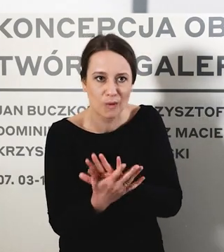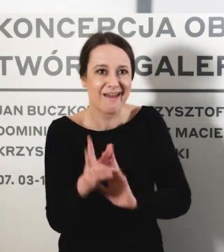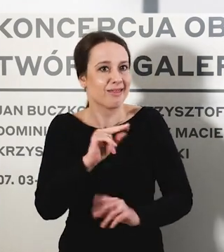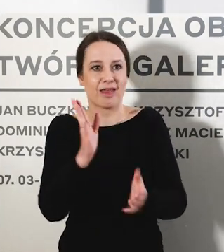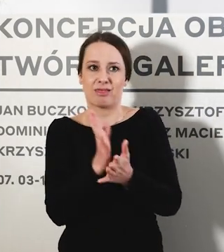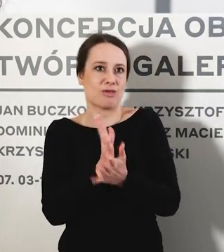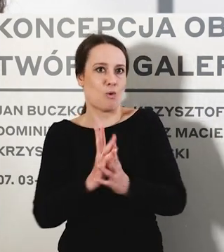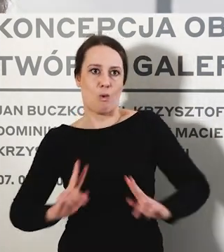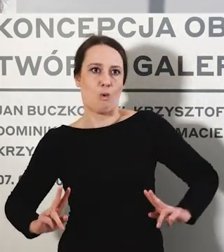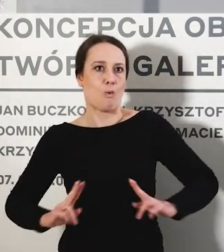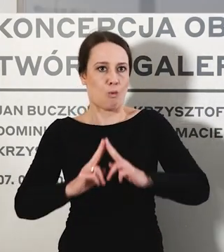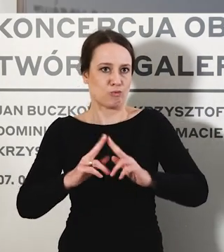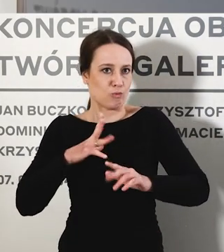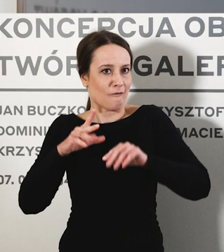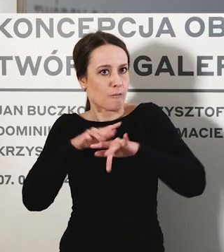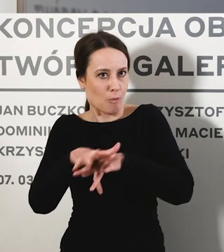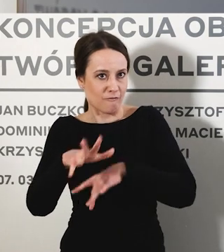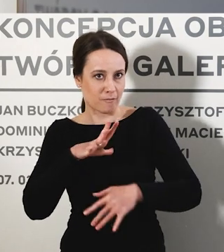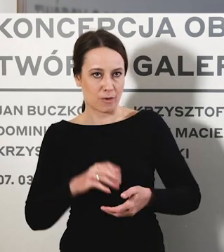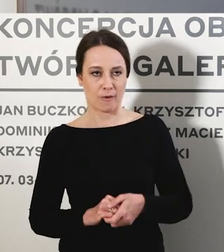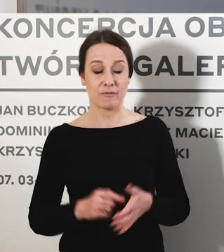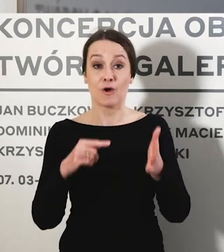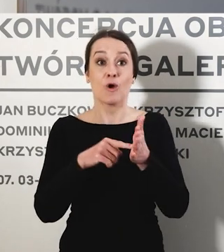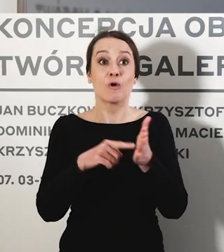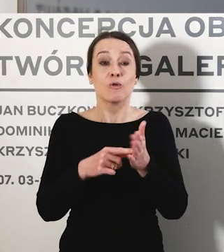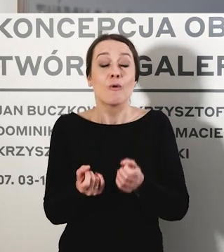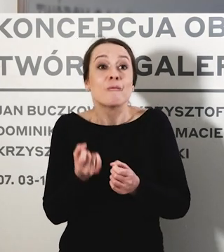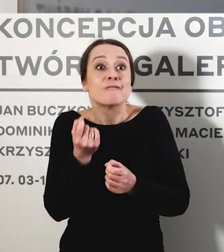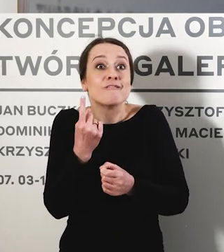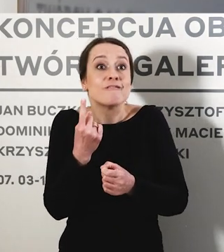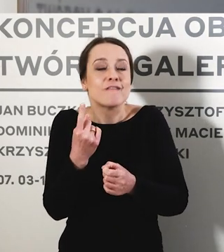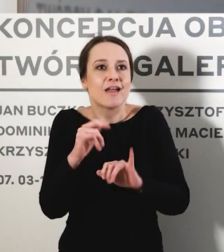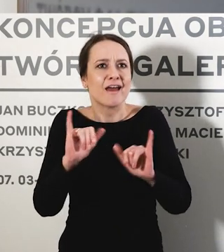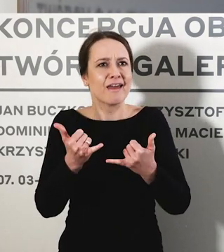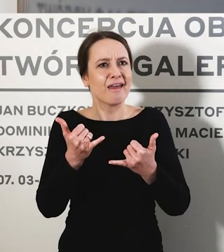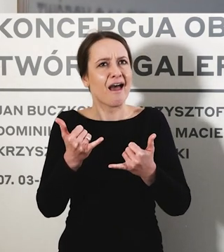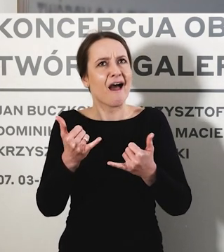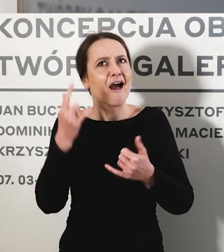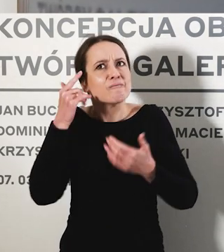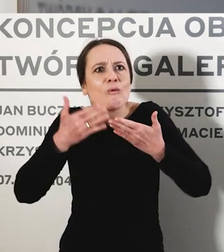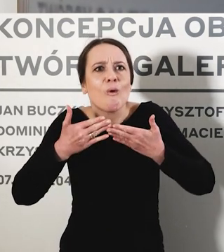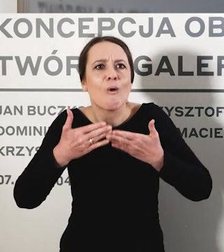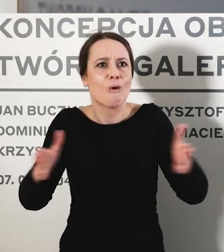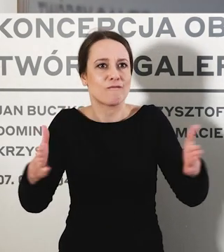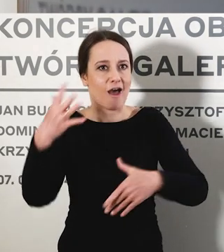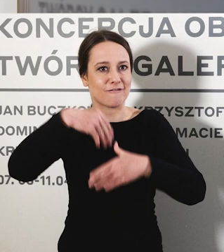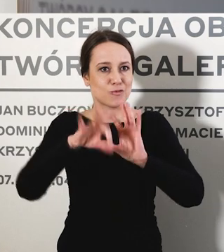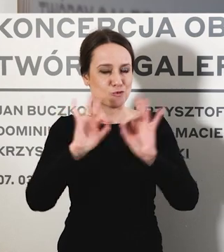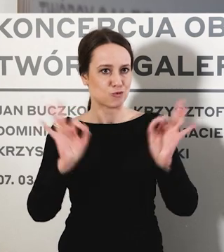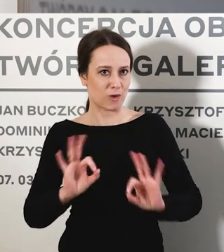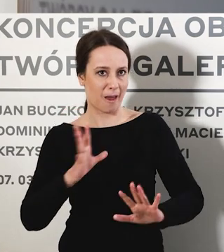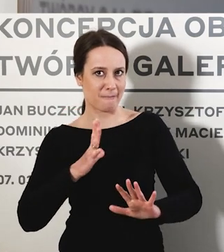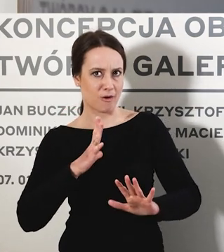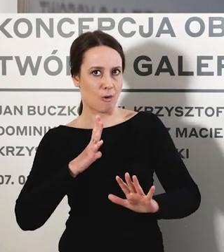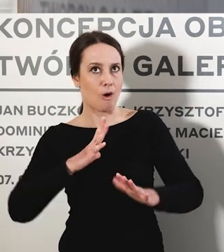tylko ustrojowe był to moment wielkiego intelektualnego otwarcia które sztuce objawiało się nowym